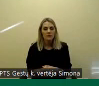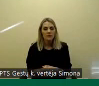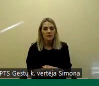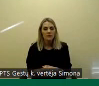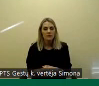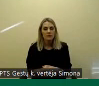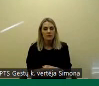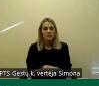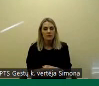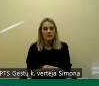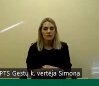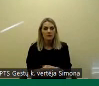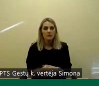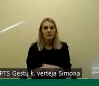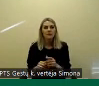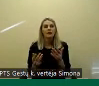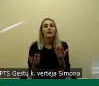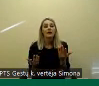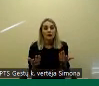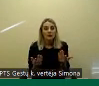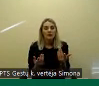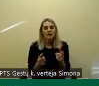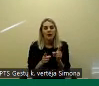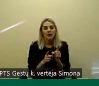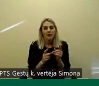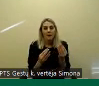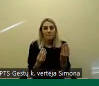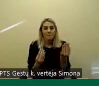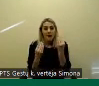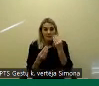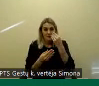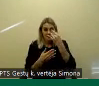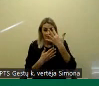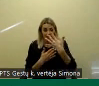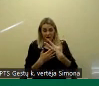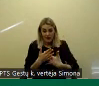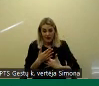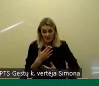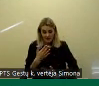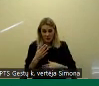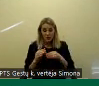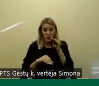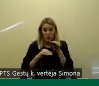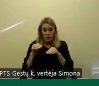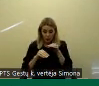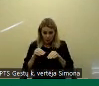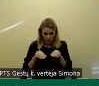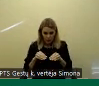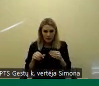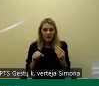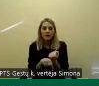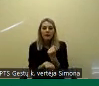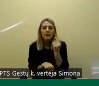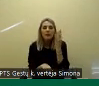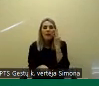sudarant tarpdalykinių temų sąrašą, galvoti iš tikrųjų, kokie klausimai yra